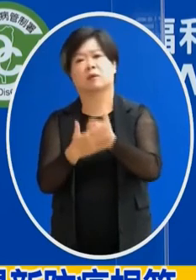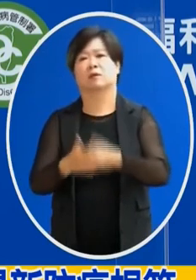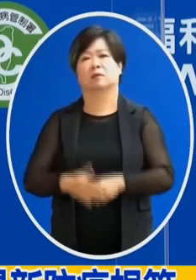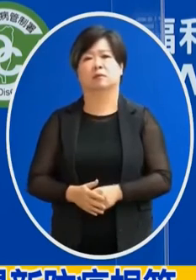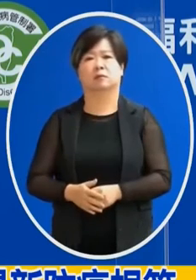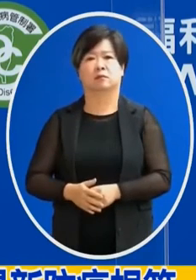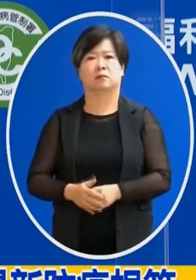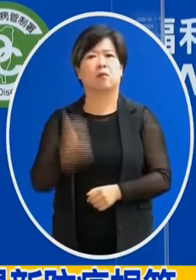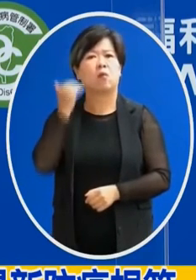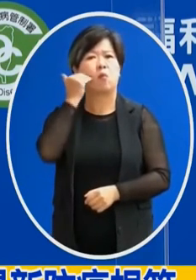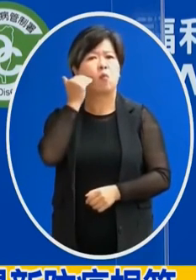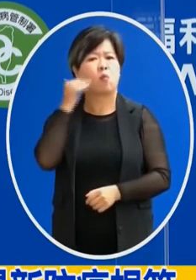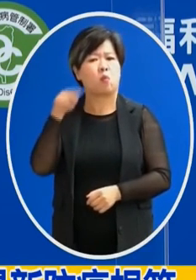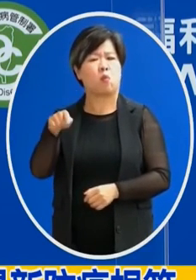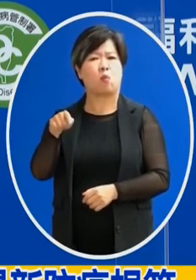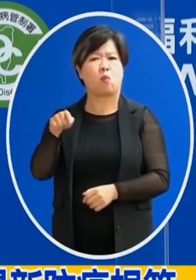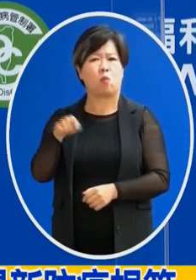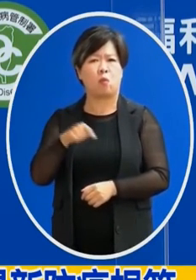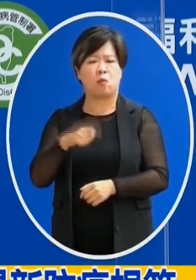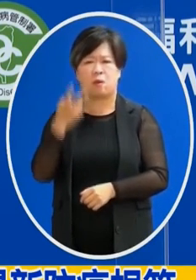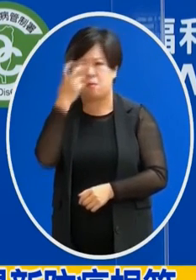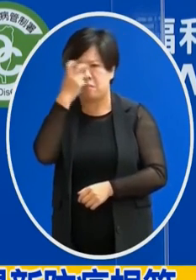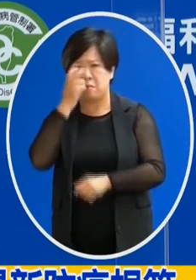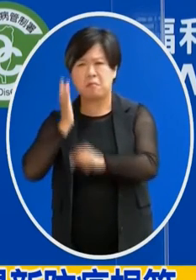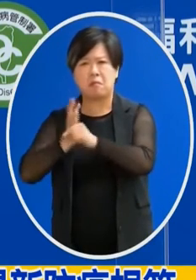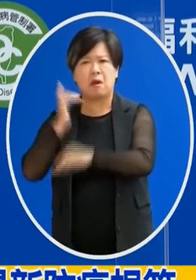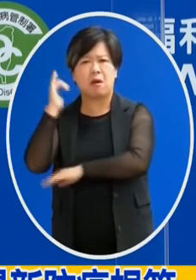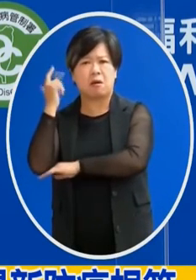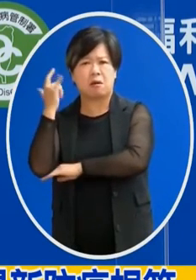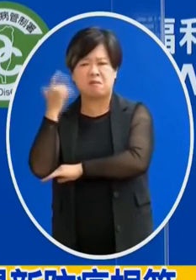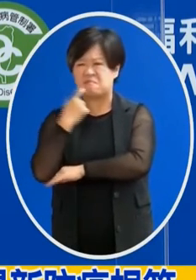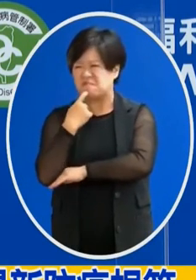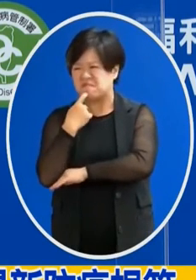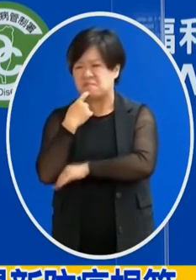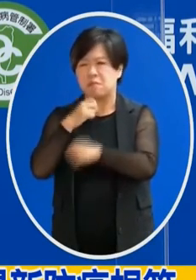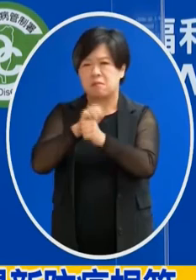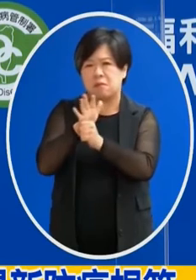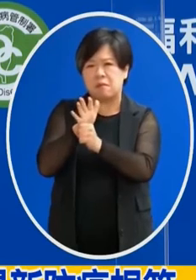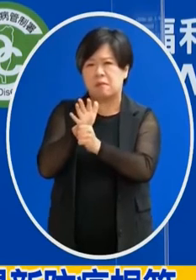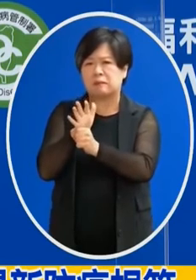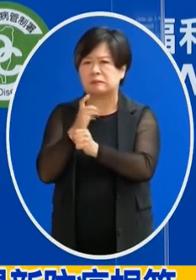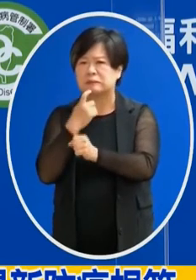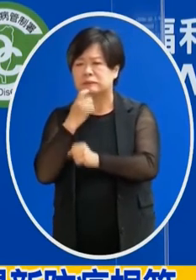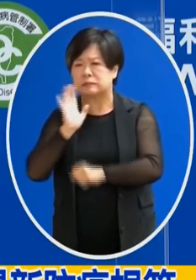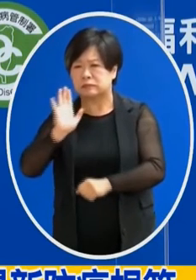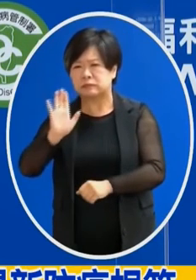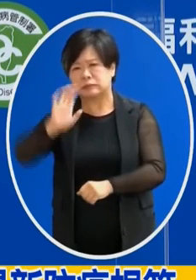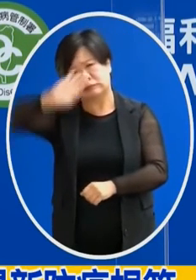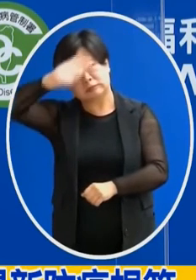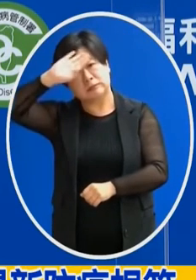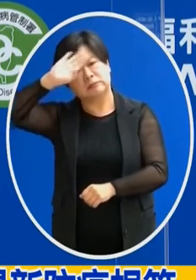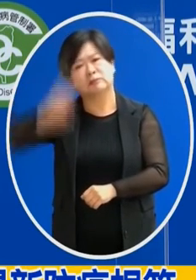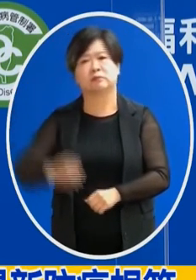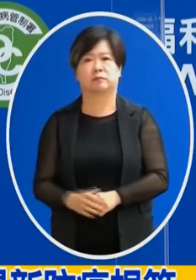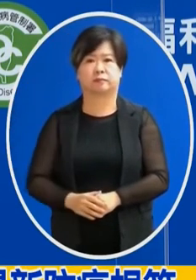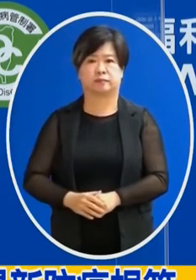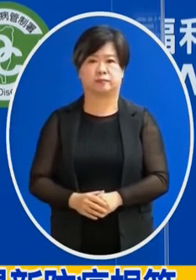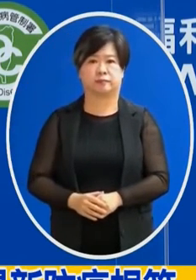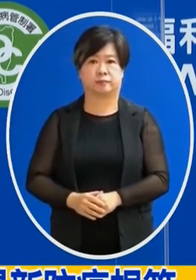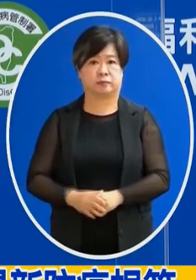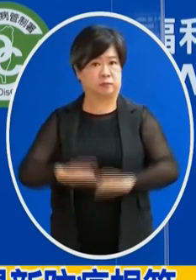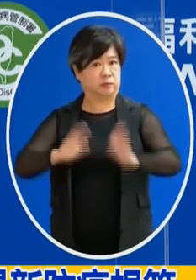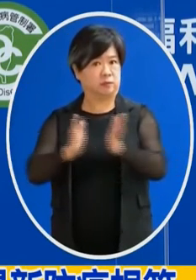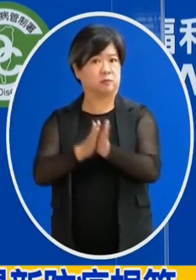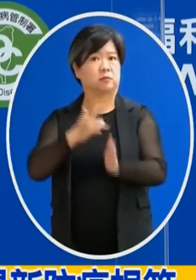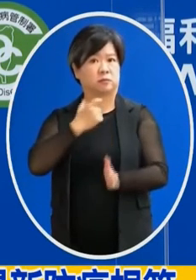他这个还在采检中的这个疑似确诊的这个确诊者呢，我们请立即